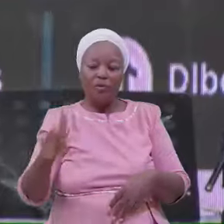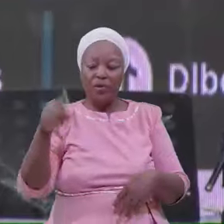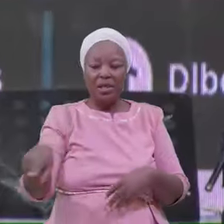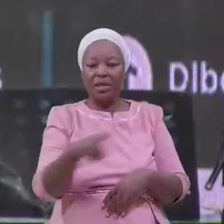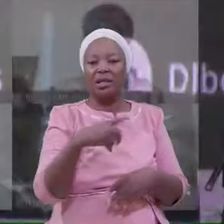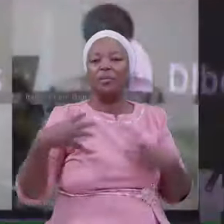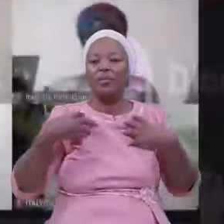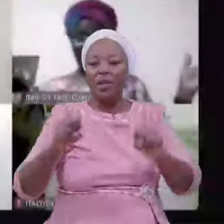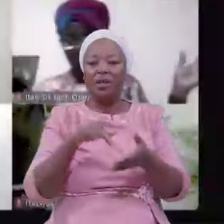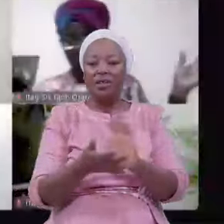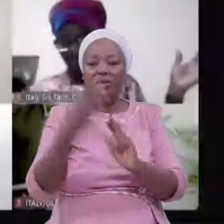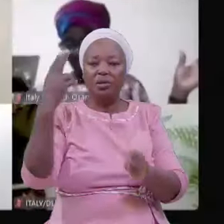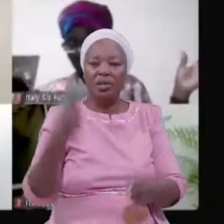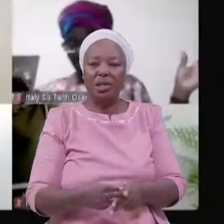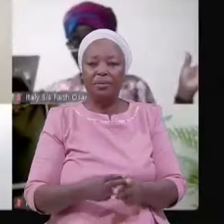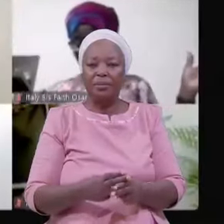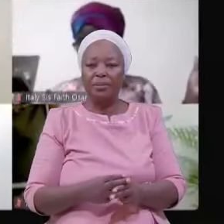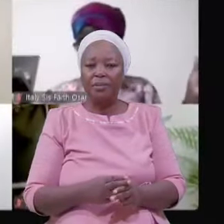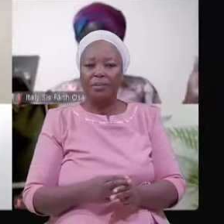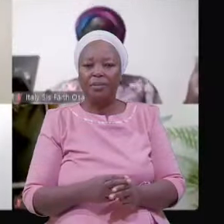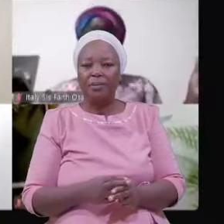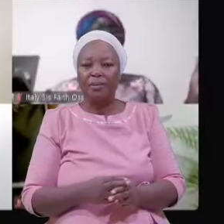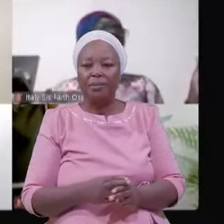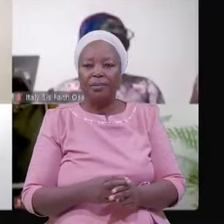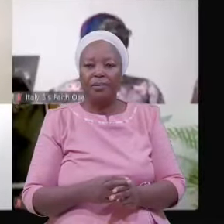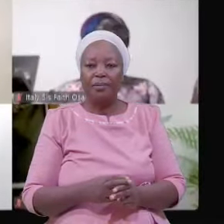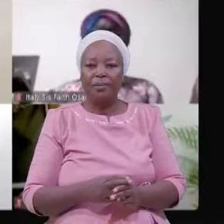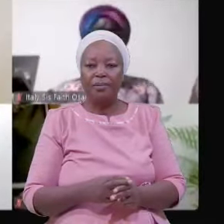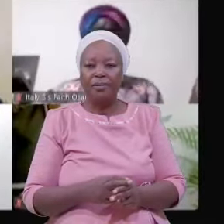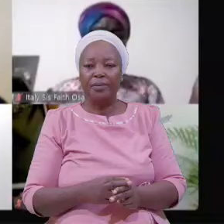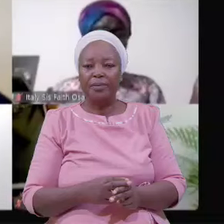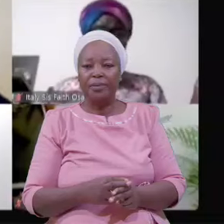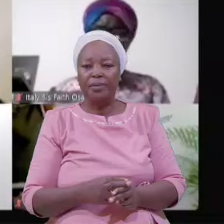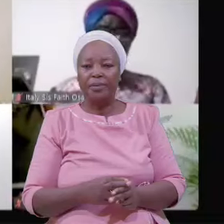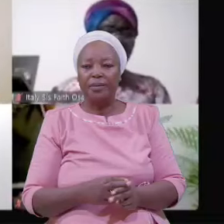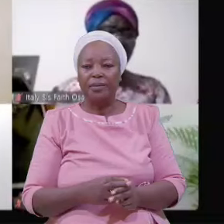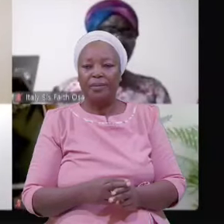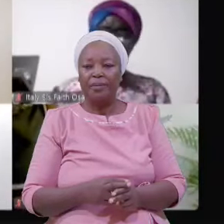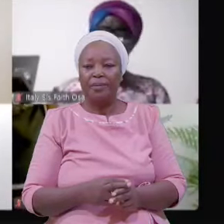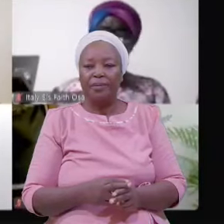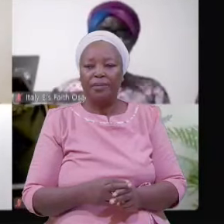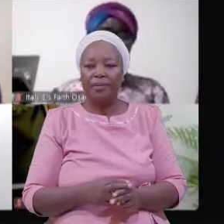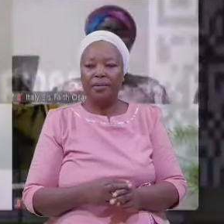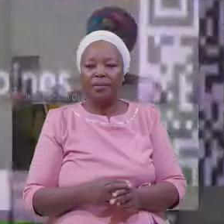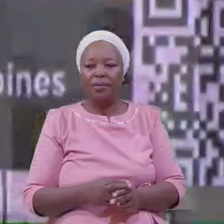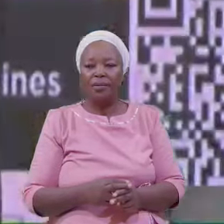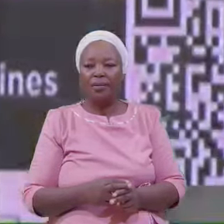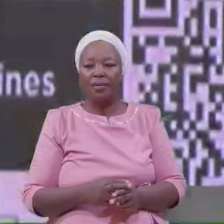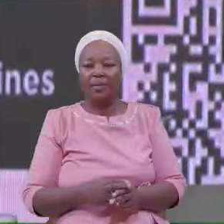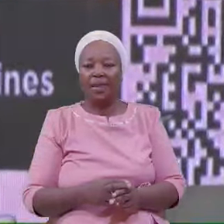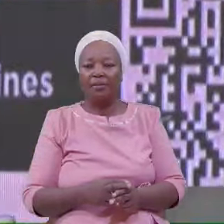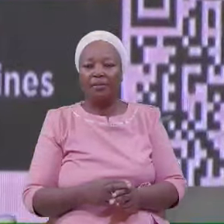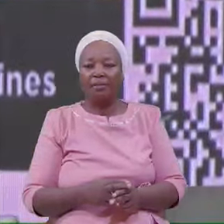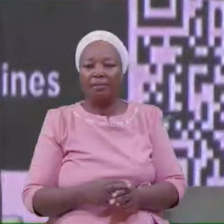mga kasama mo sa bahay ay mayroong karamdaman. Maniwala din tayo, manalangin tayo ngayon sa pangalan ng Panginoong